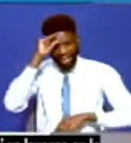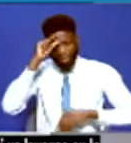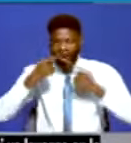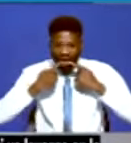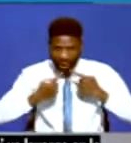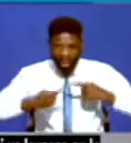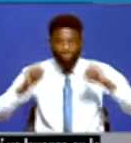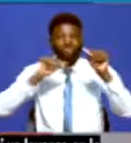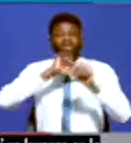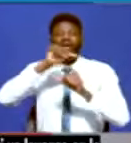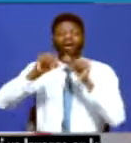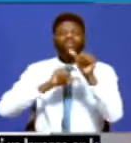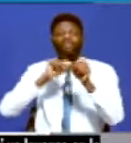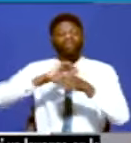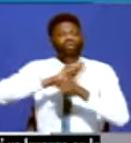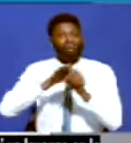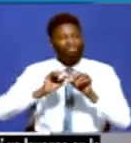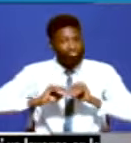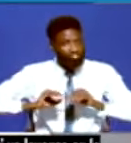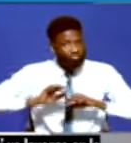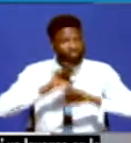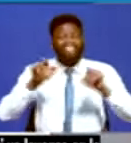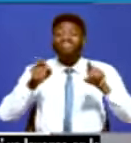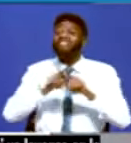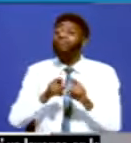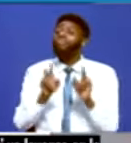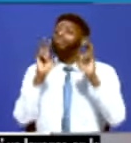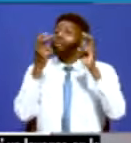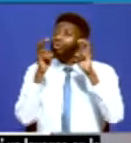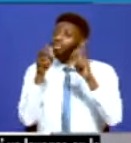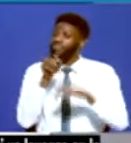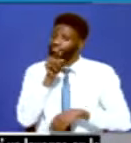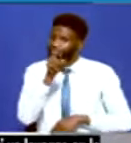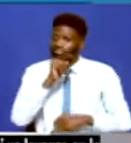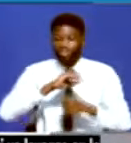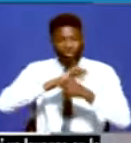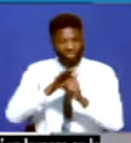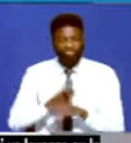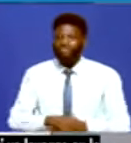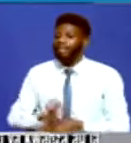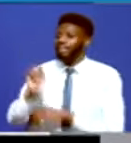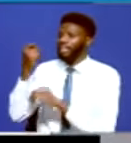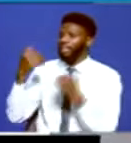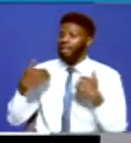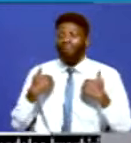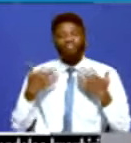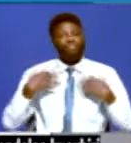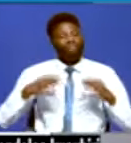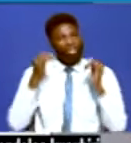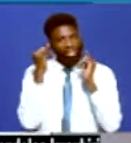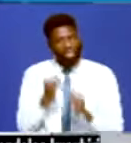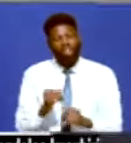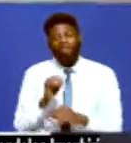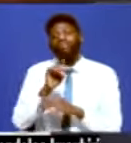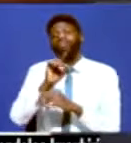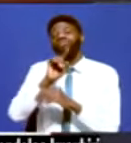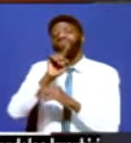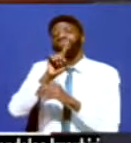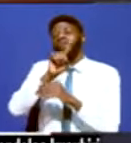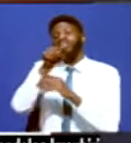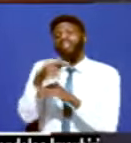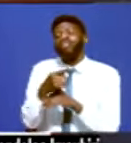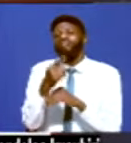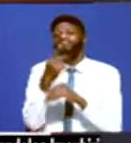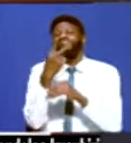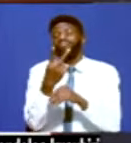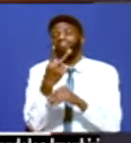wa COVID-19. Tukiwa kwenye masuala hayo hayo ya COVID, Kenya imenakili visa vipya 1,259 vya